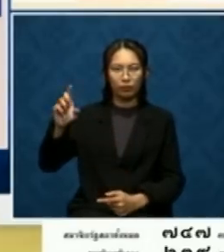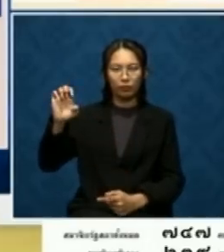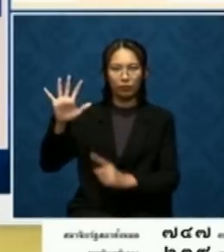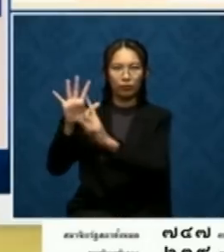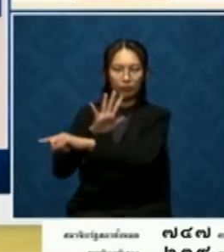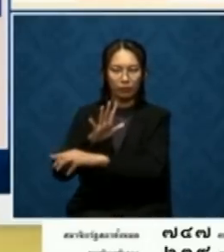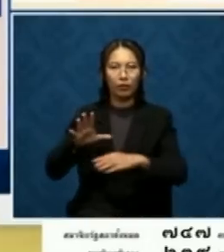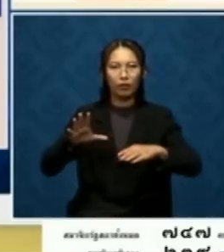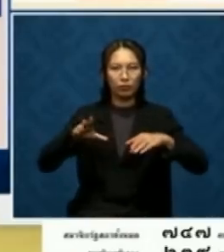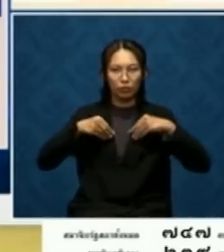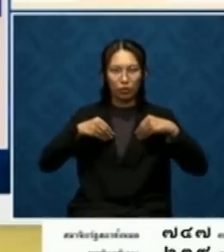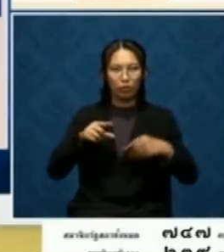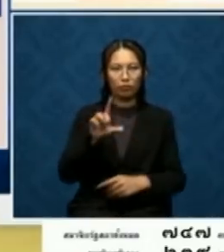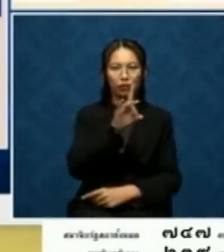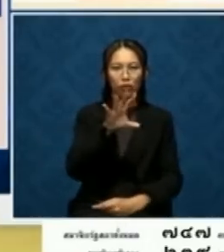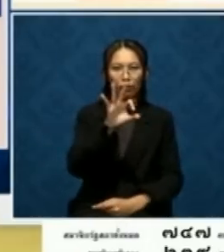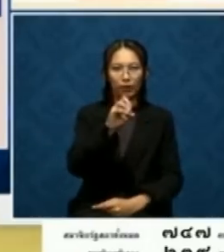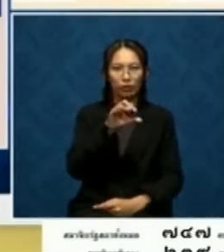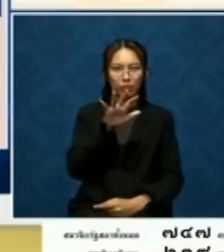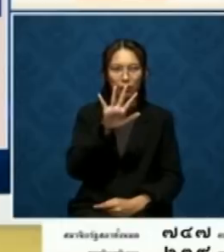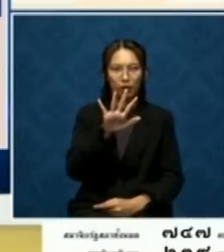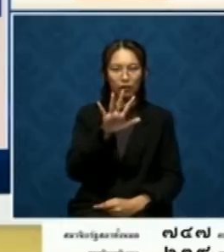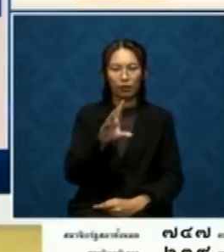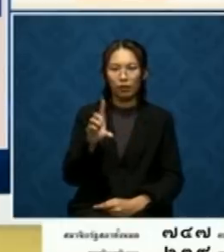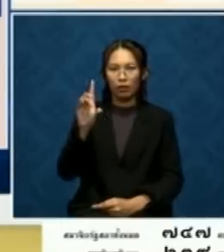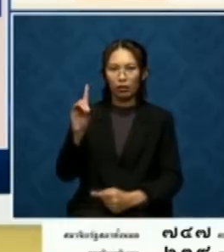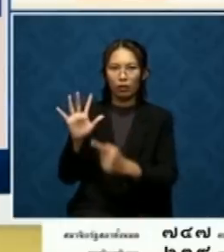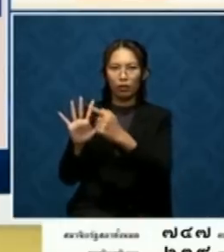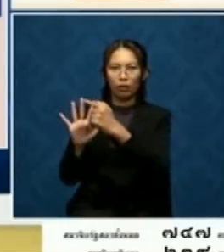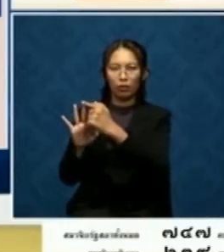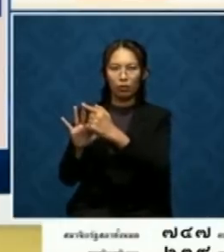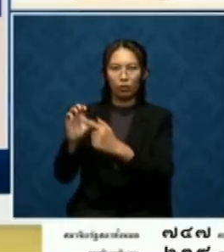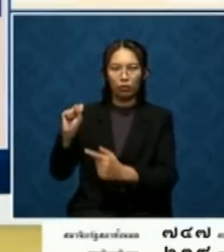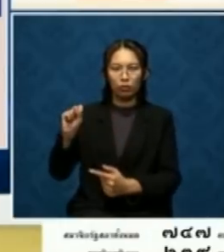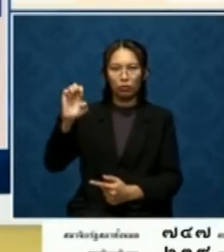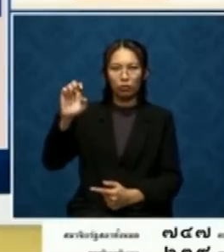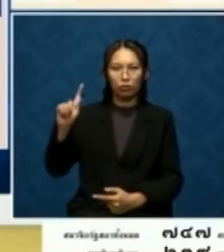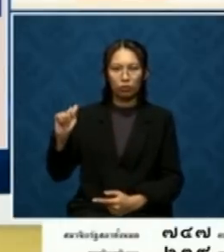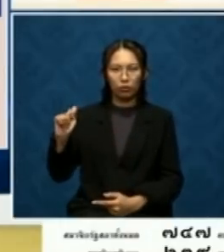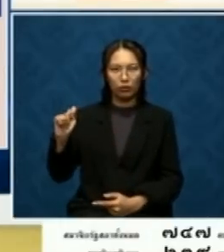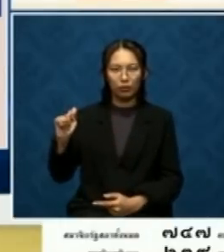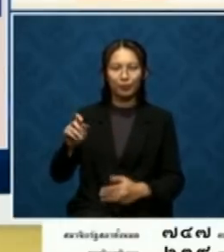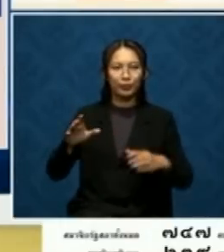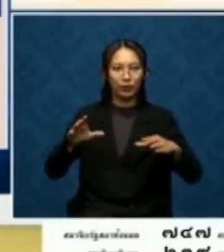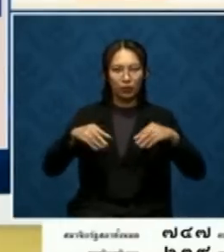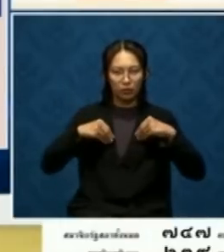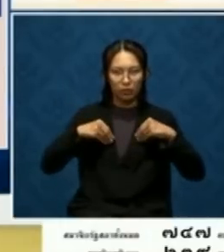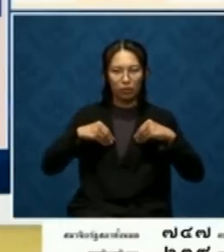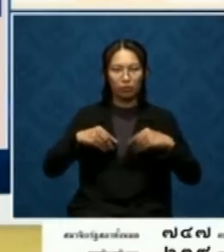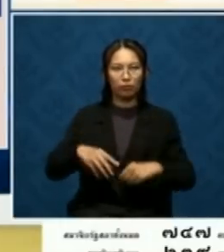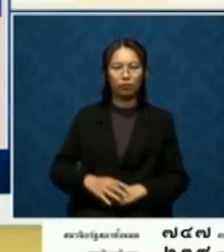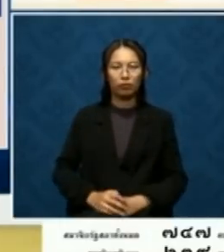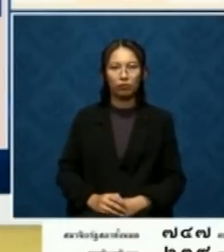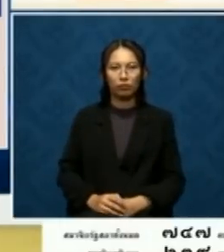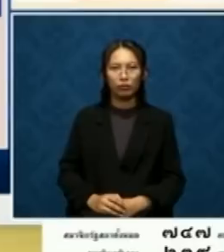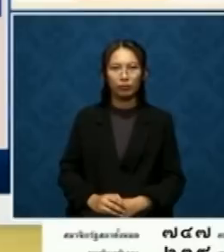า182เสียงแล้วนะคะก็เริ่มจะเห็นเค้าหลังมากขึ้นคะแนนสวนี่ขยับเร็วมากนะคะอาจารย์นี่35แล้วนะคะ ก็จะเผอิญไปตรง